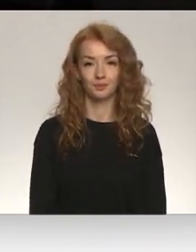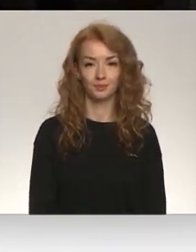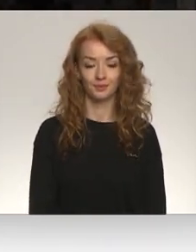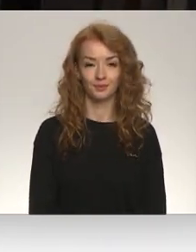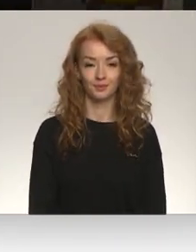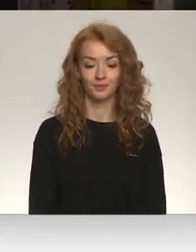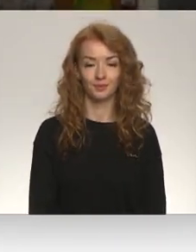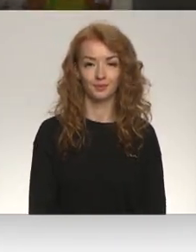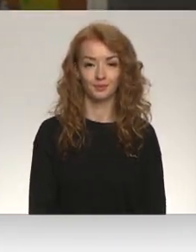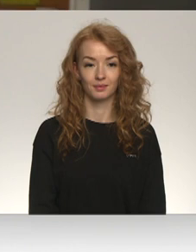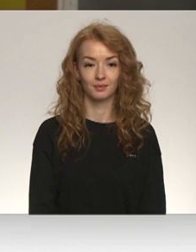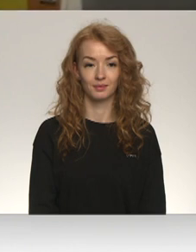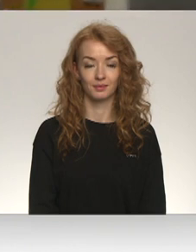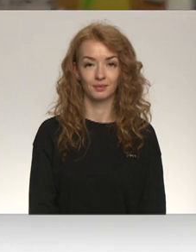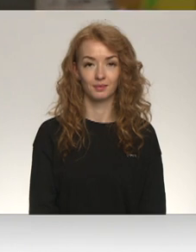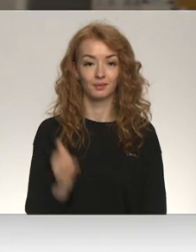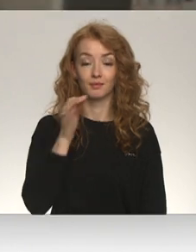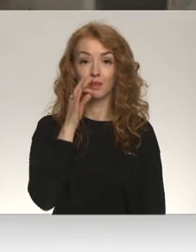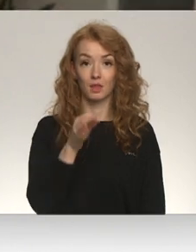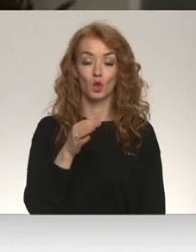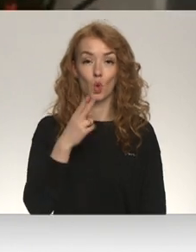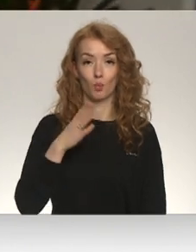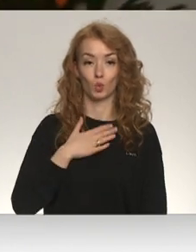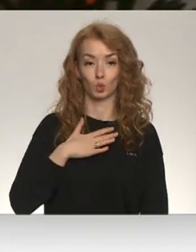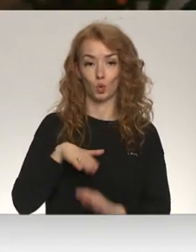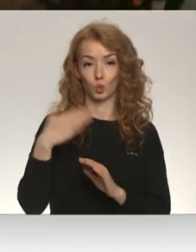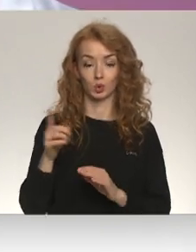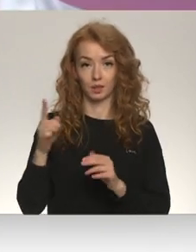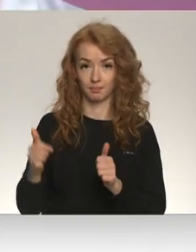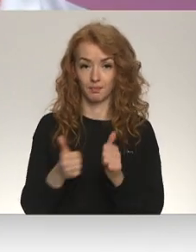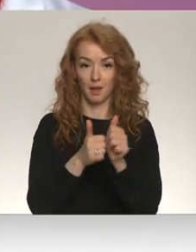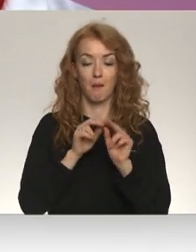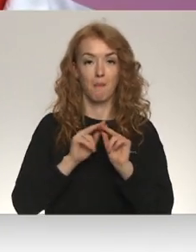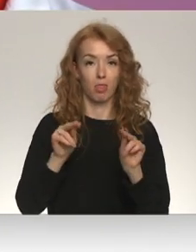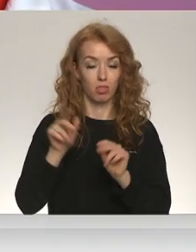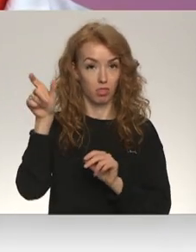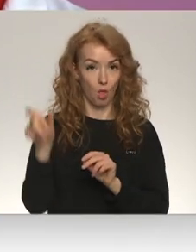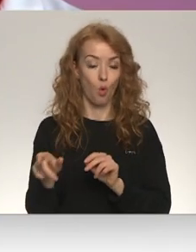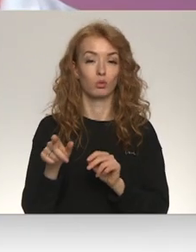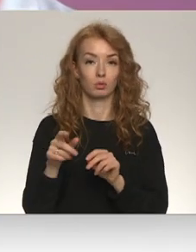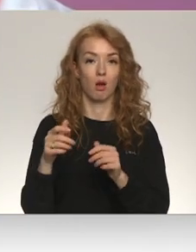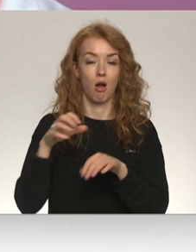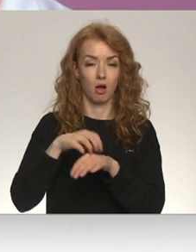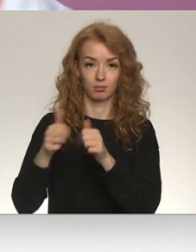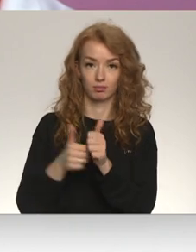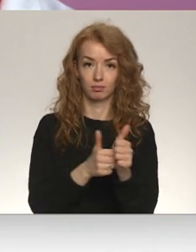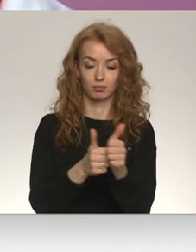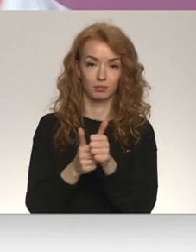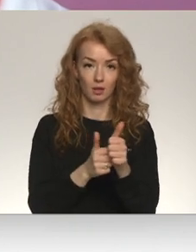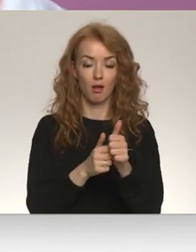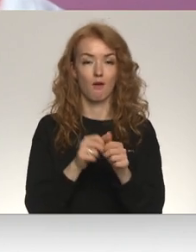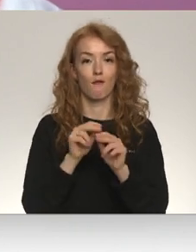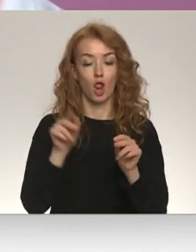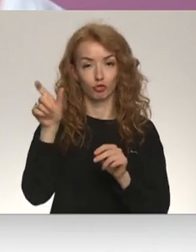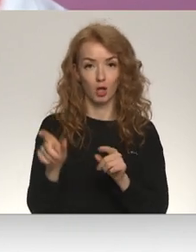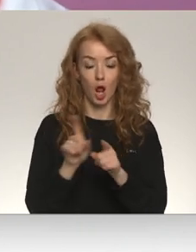No mūsu puses ir piesaistīts mentors, respektīvi felšere, kuras uzraudzībā strādā šī daktere. Protams, felšere aizpilda arī visu